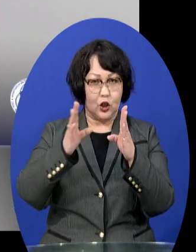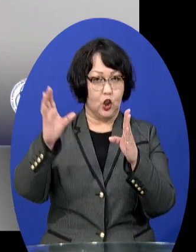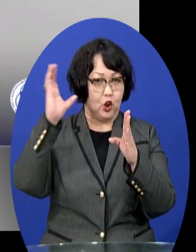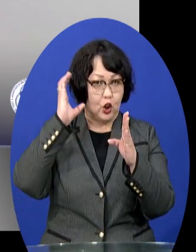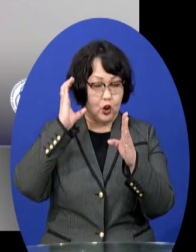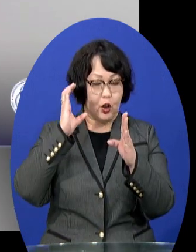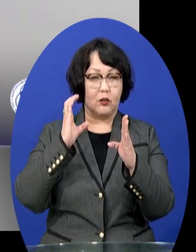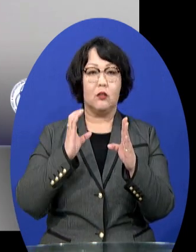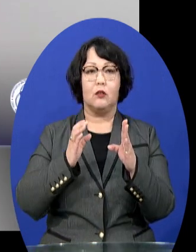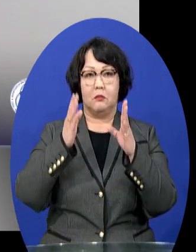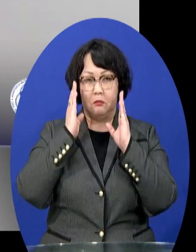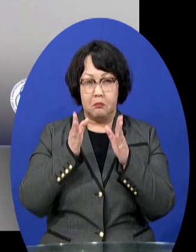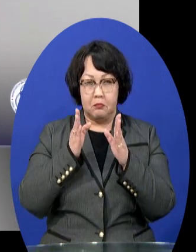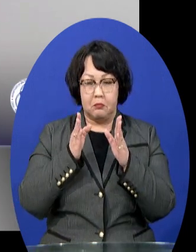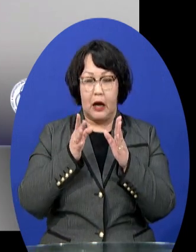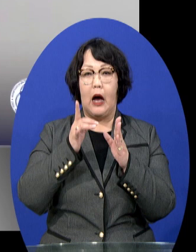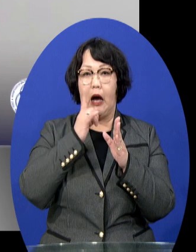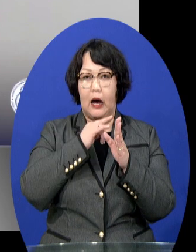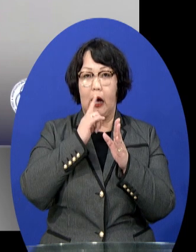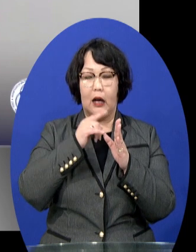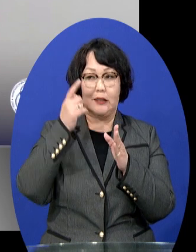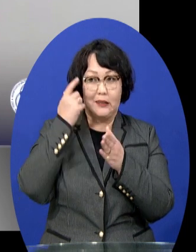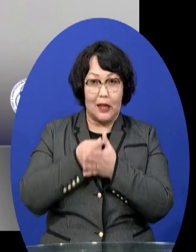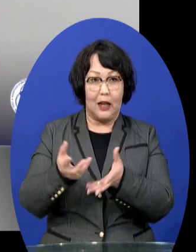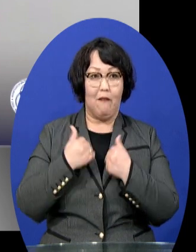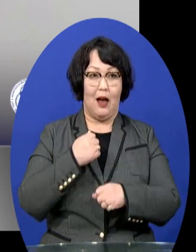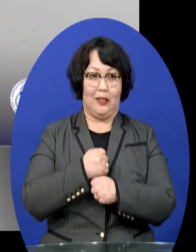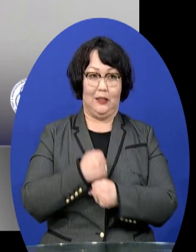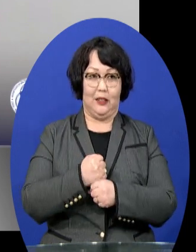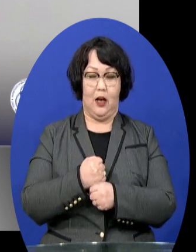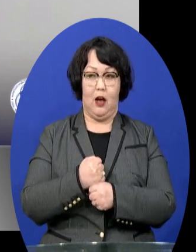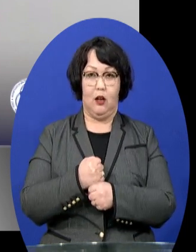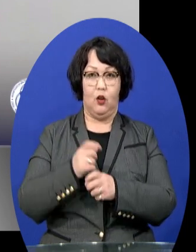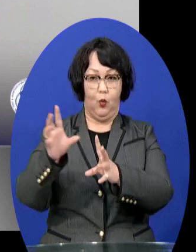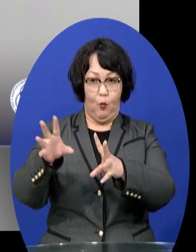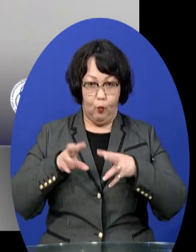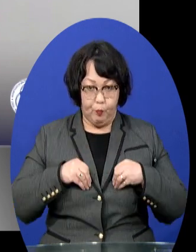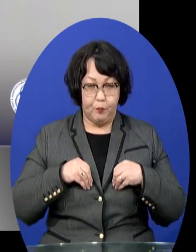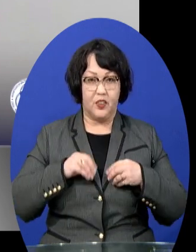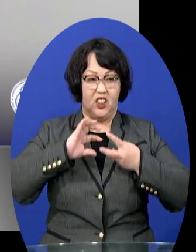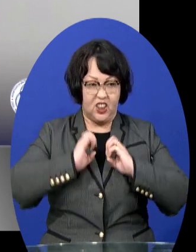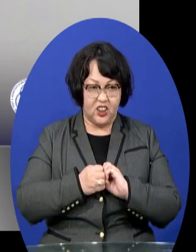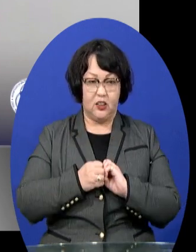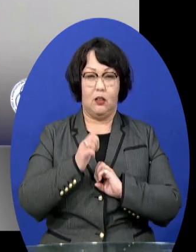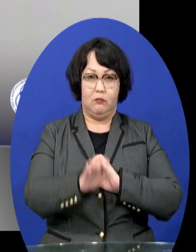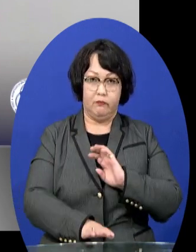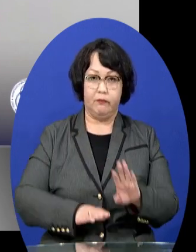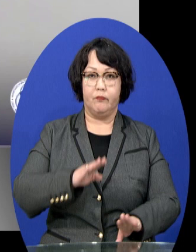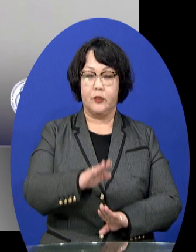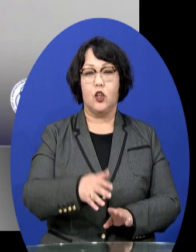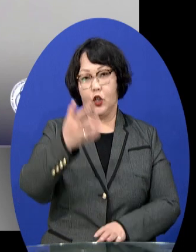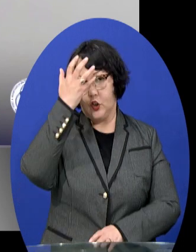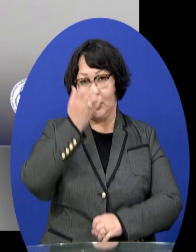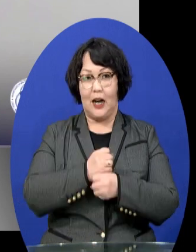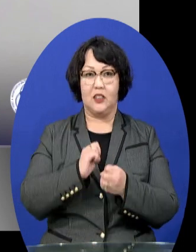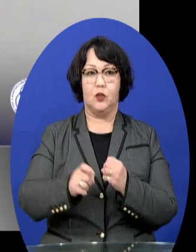үг одоо саналыг ажилдаа тусган авч хэрэгжүүлье. Тусган авч хэрэгжүүлснээр төрийн албанд хүн